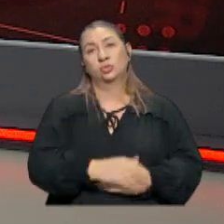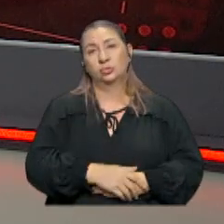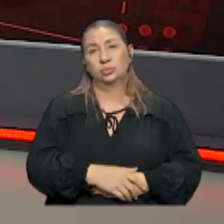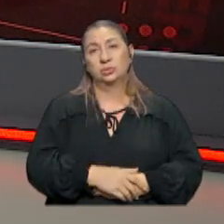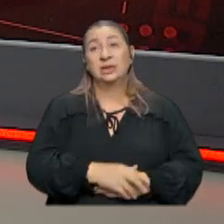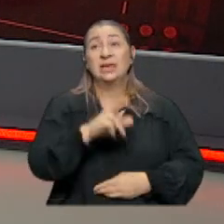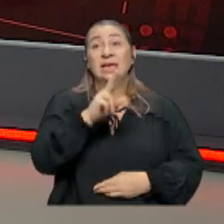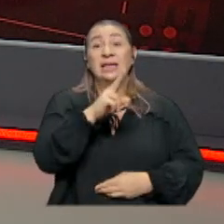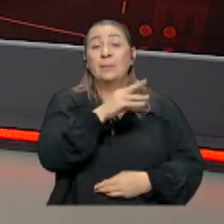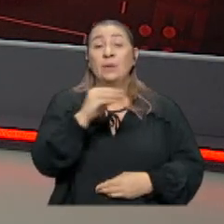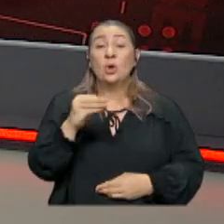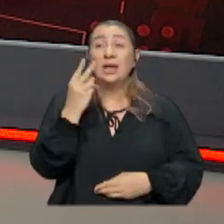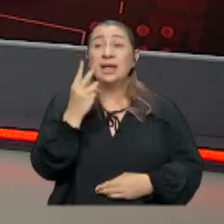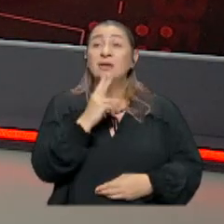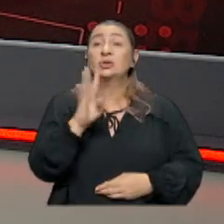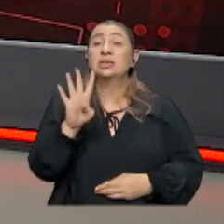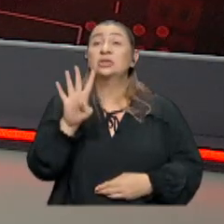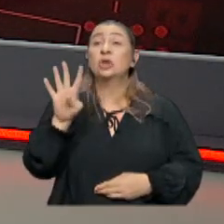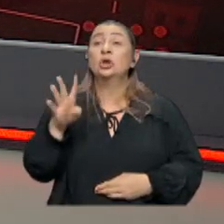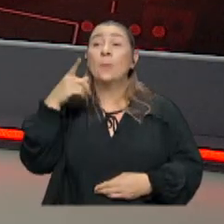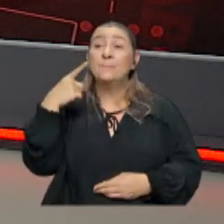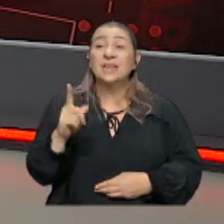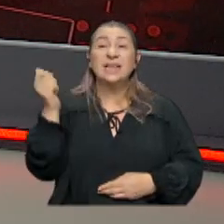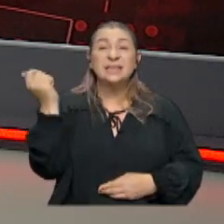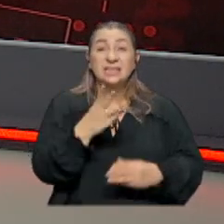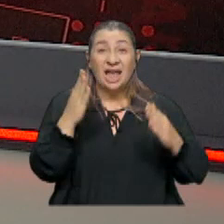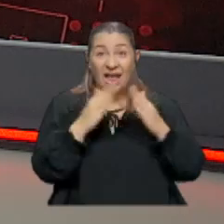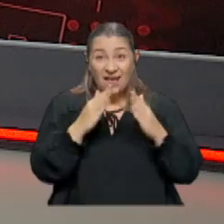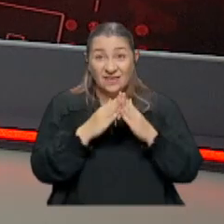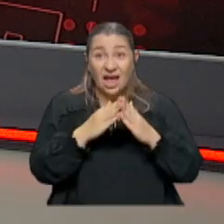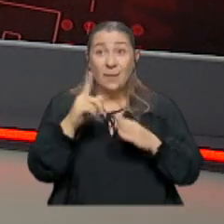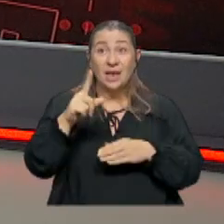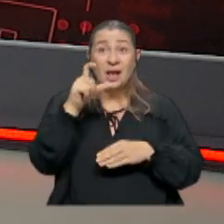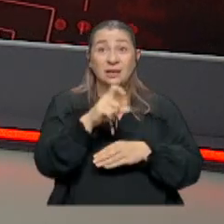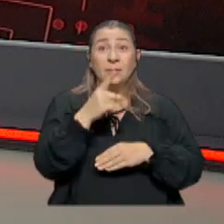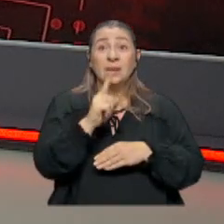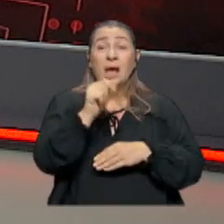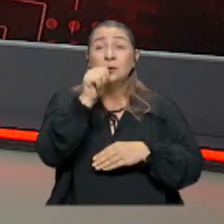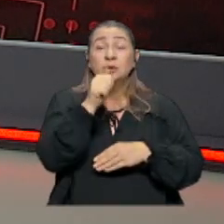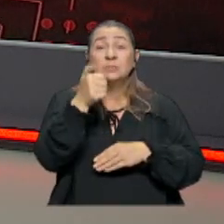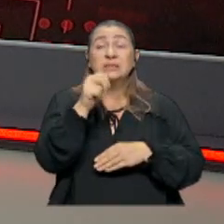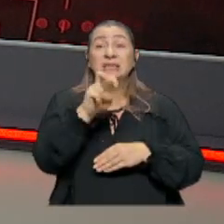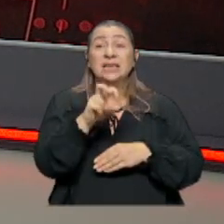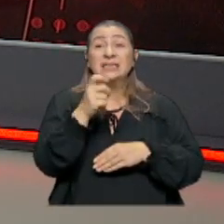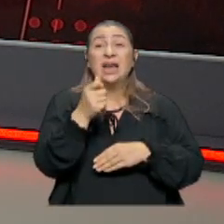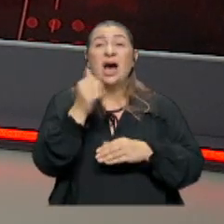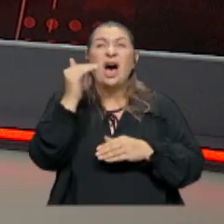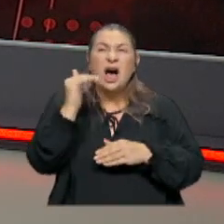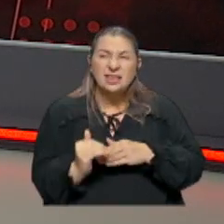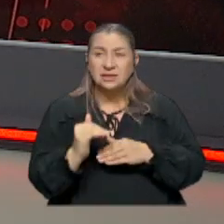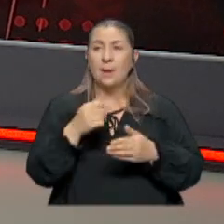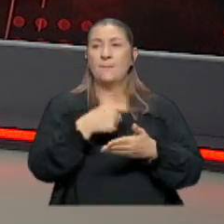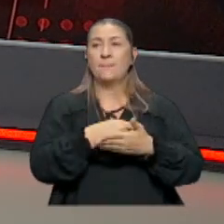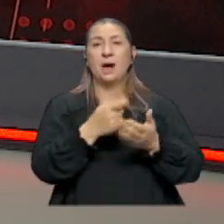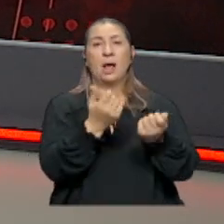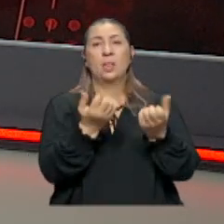oldu. 7 milyon 244 bin kişinin evine ayda 1668 liranın altında